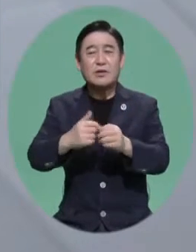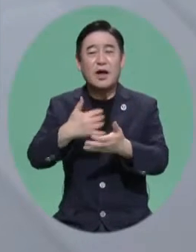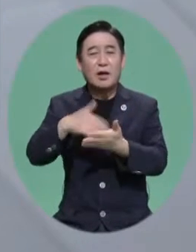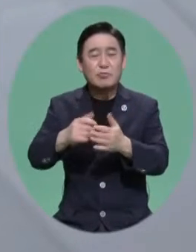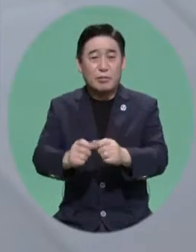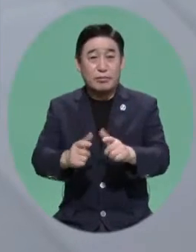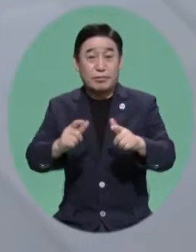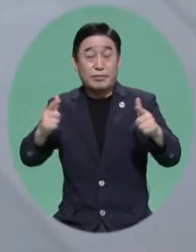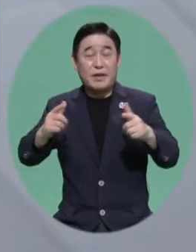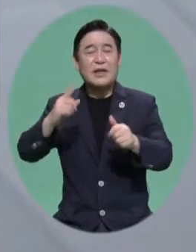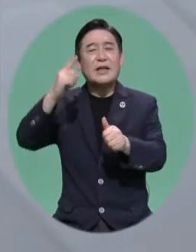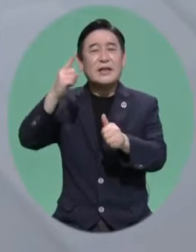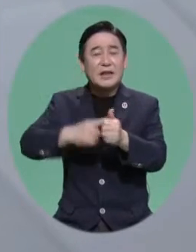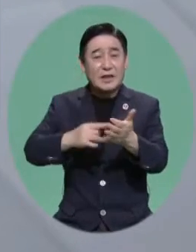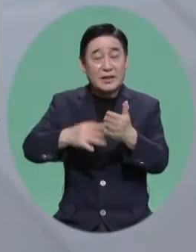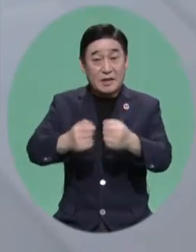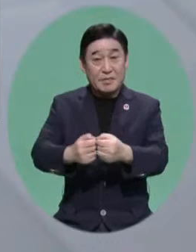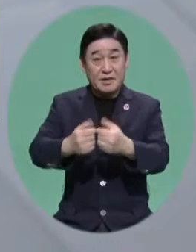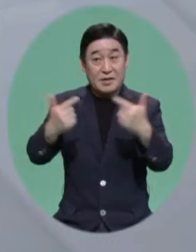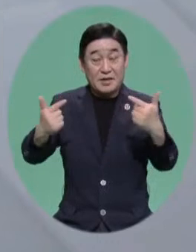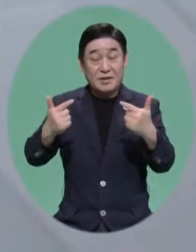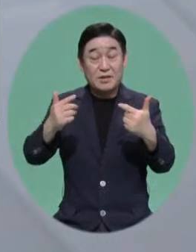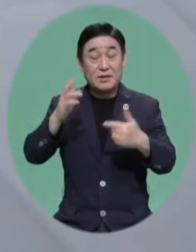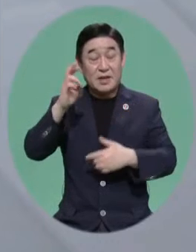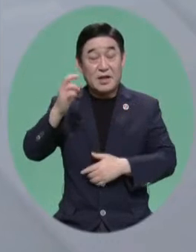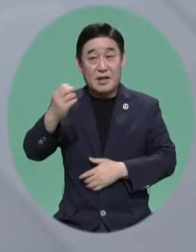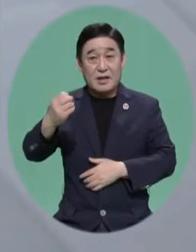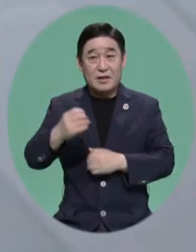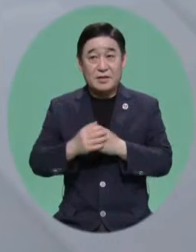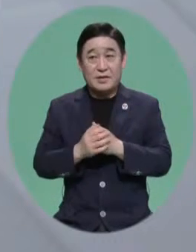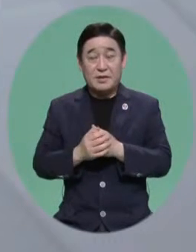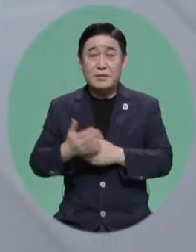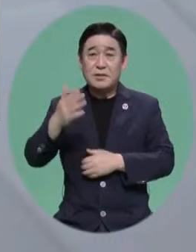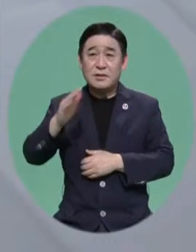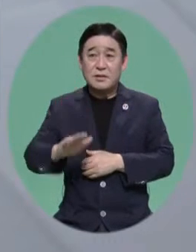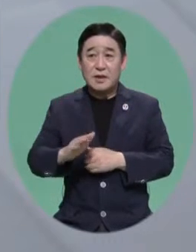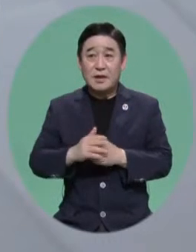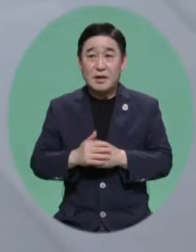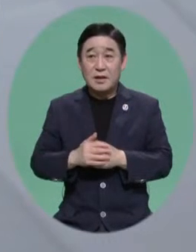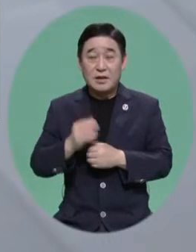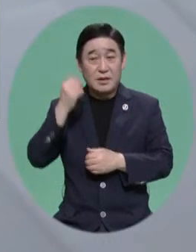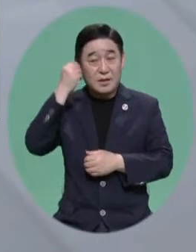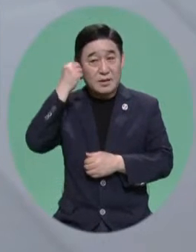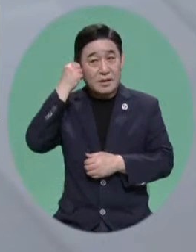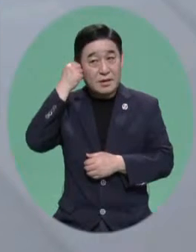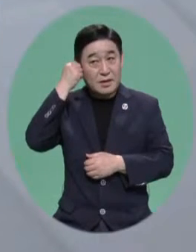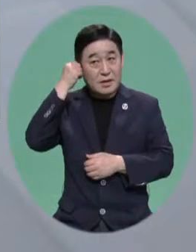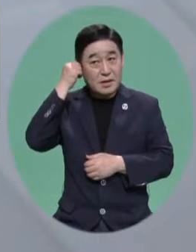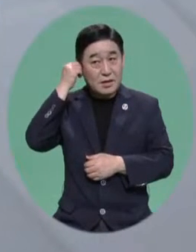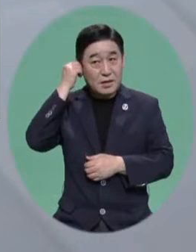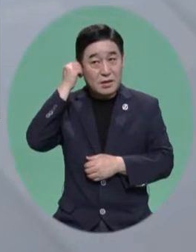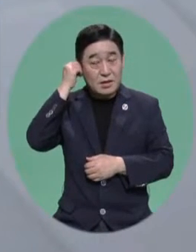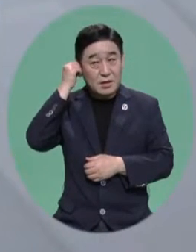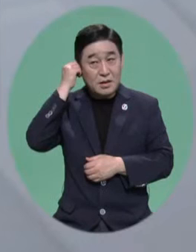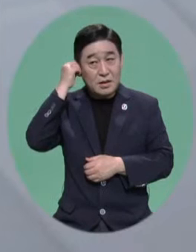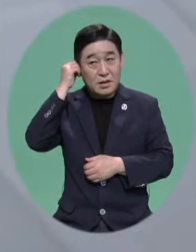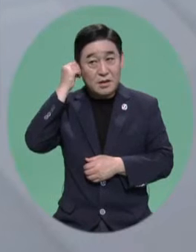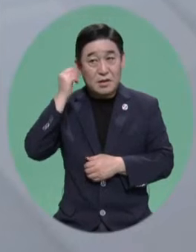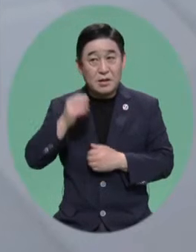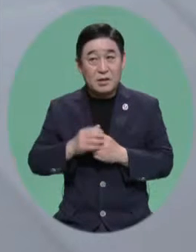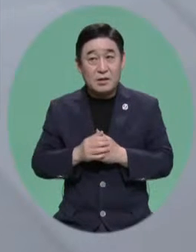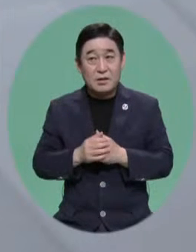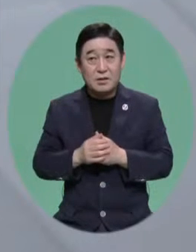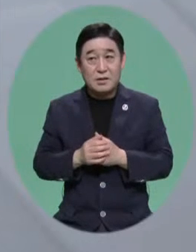3 수가 늘어난다 아마 그런 것일 것으로 보여집니다 근데 우리 생후 권이 중세기 싸인이 까치 준